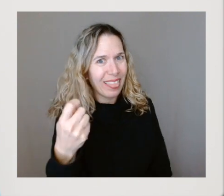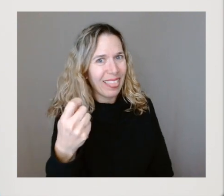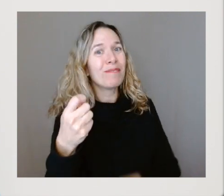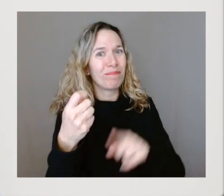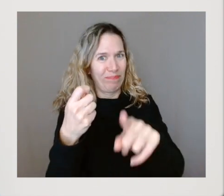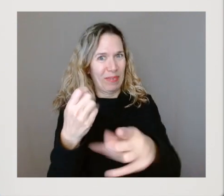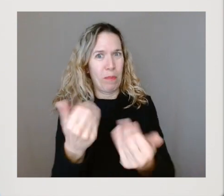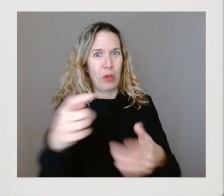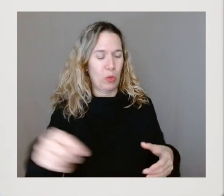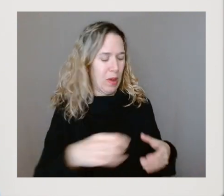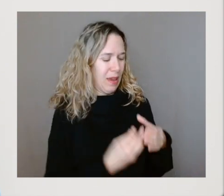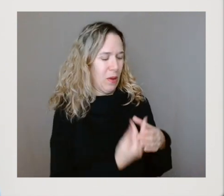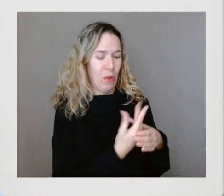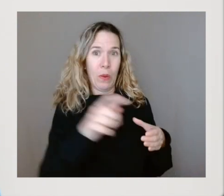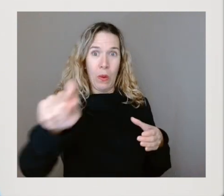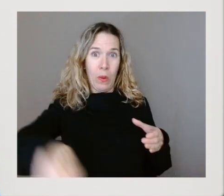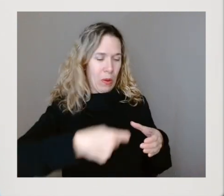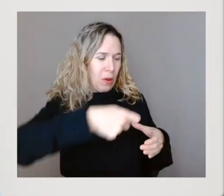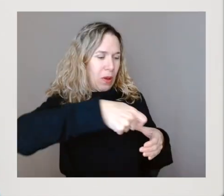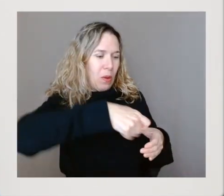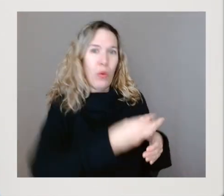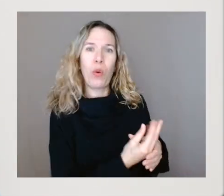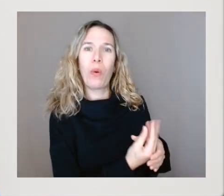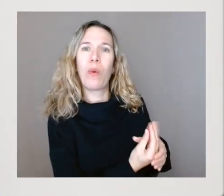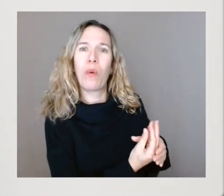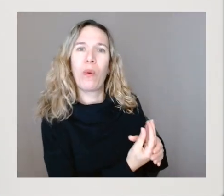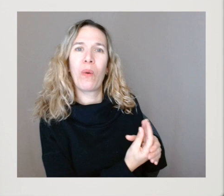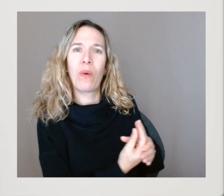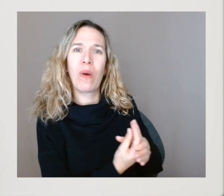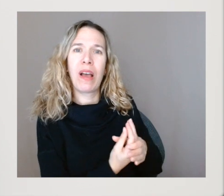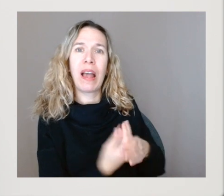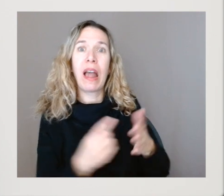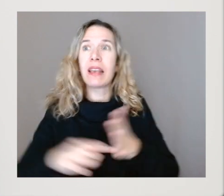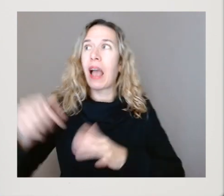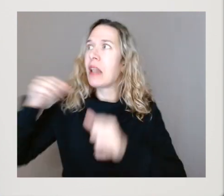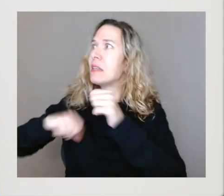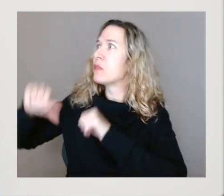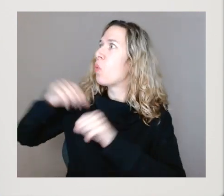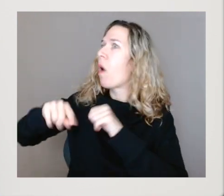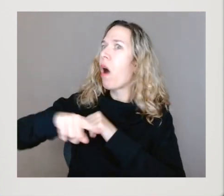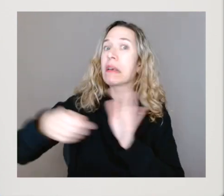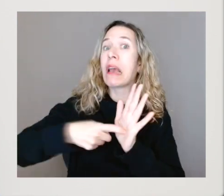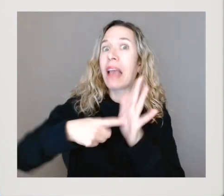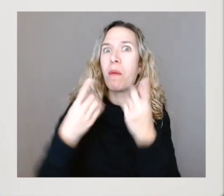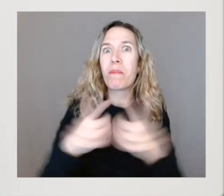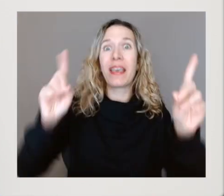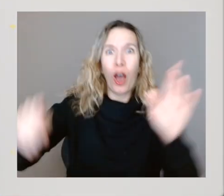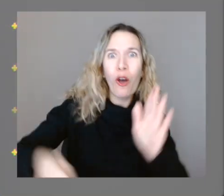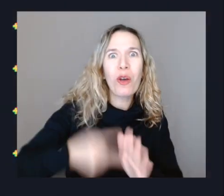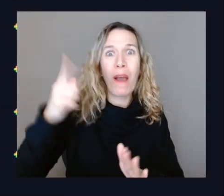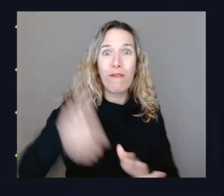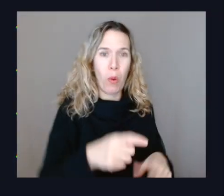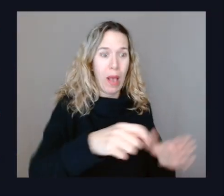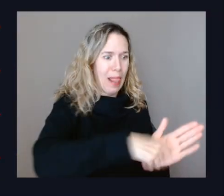besoin de ton étincelle. Parce que quand l'histoire va enfin recommencer, il va nous en falloir